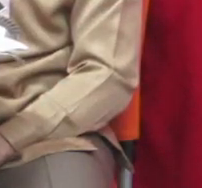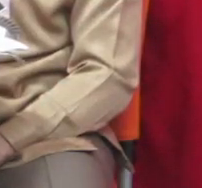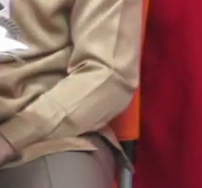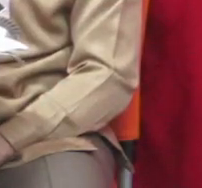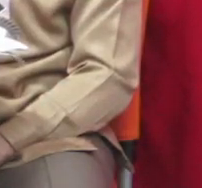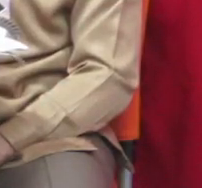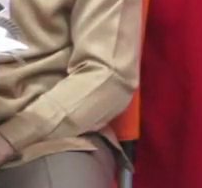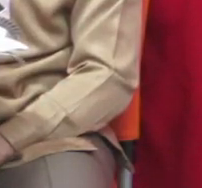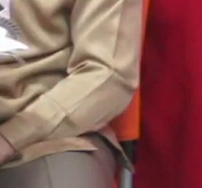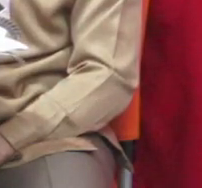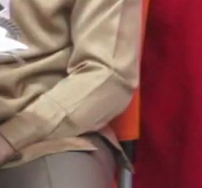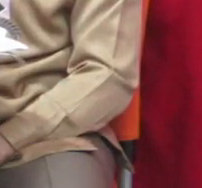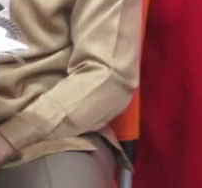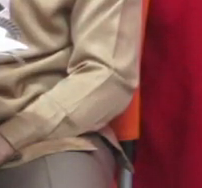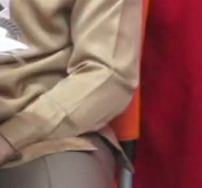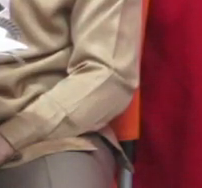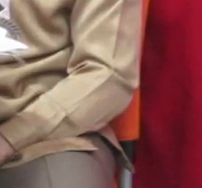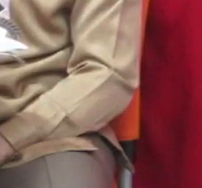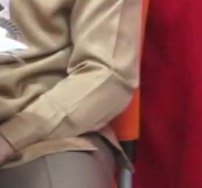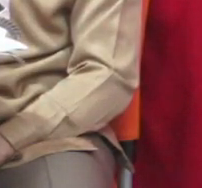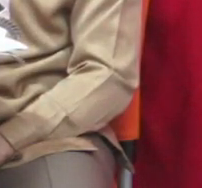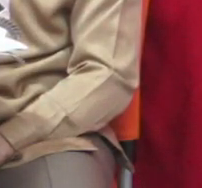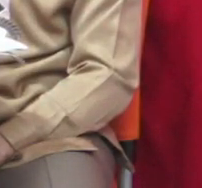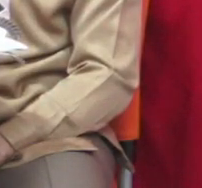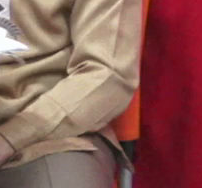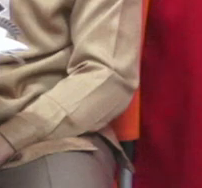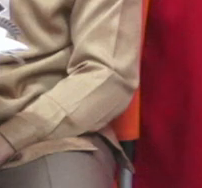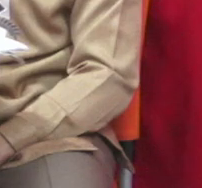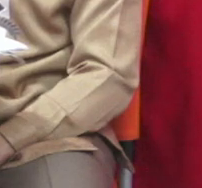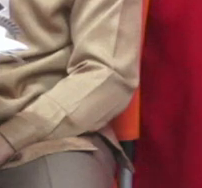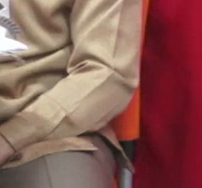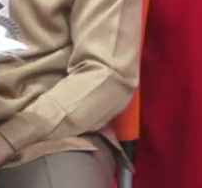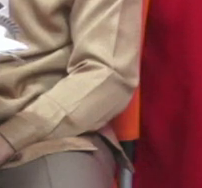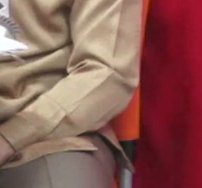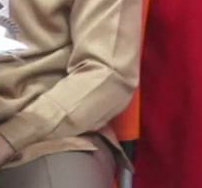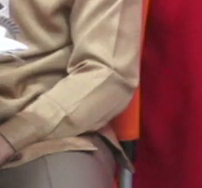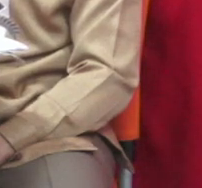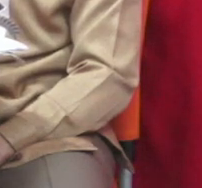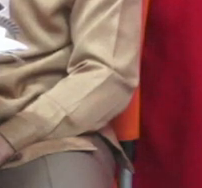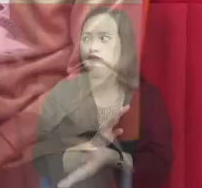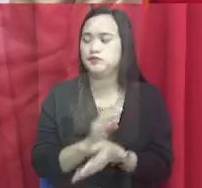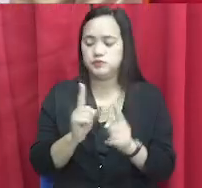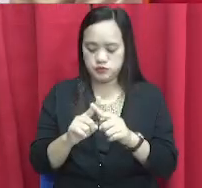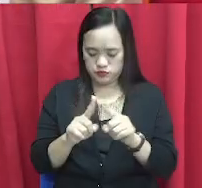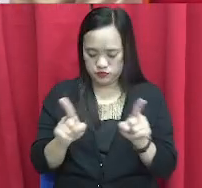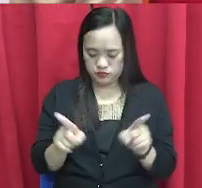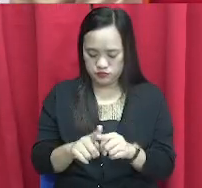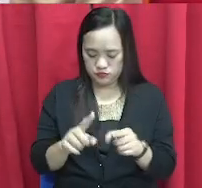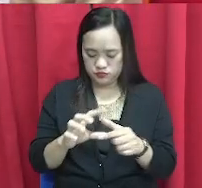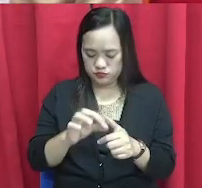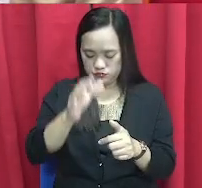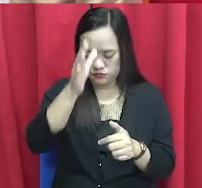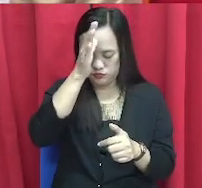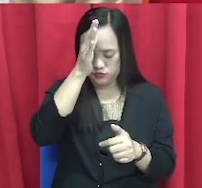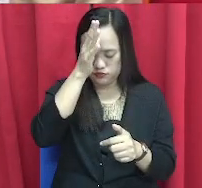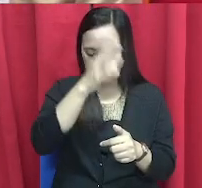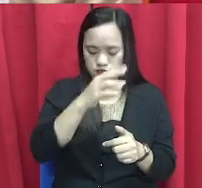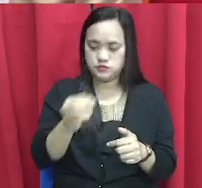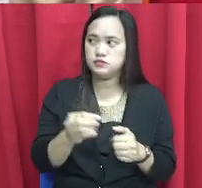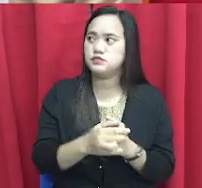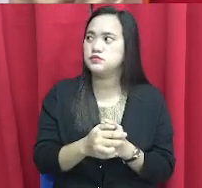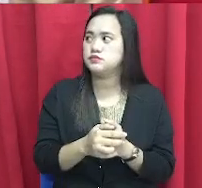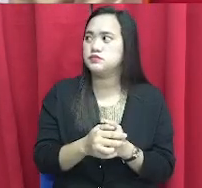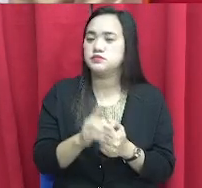sa pangunguna ah sa family bilang isang tatay bilang isang ah ah tinagurian o